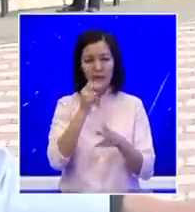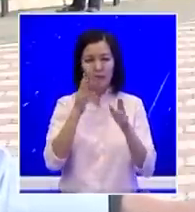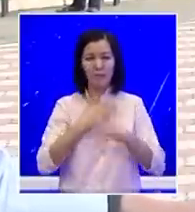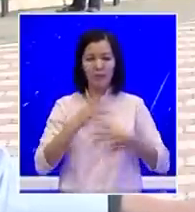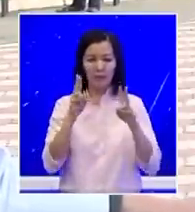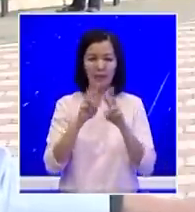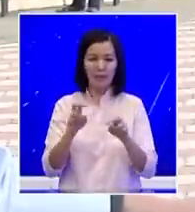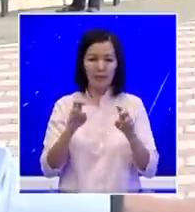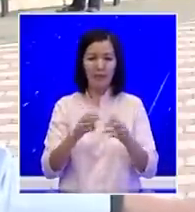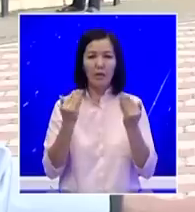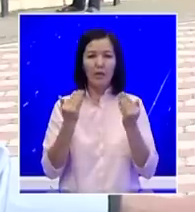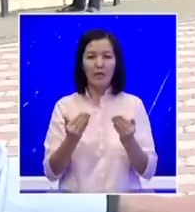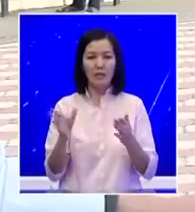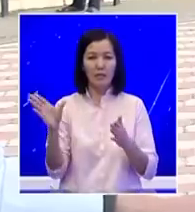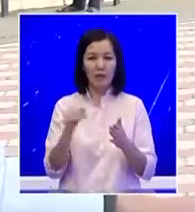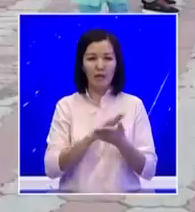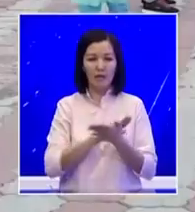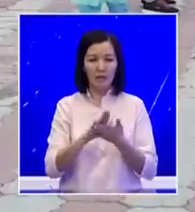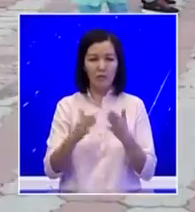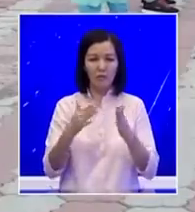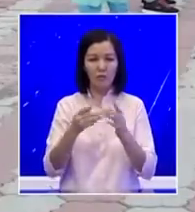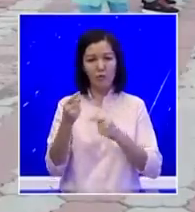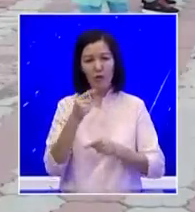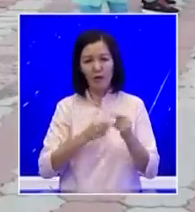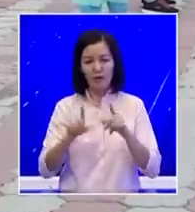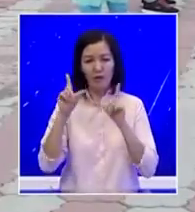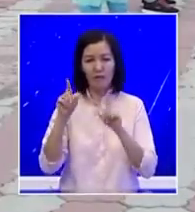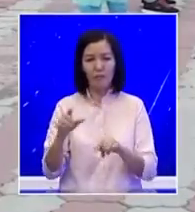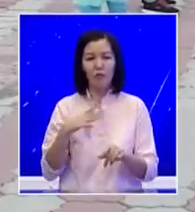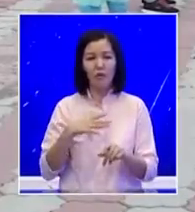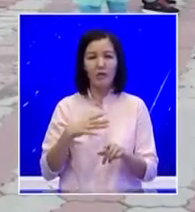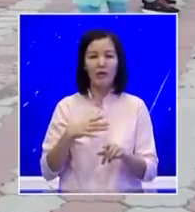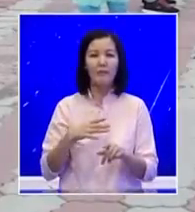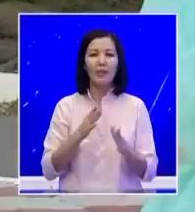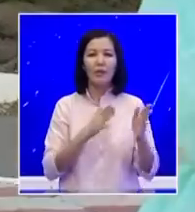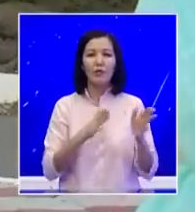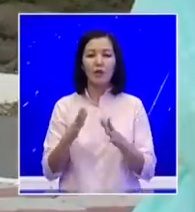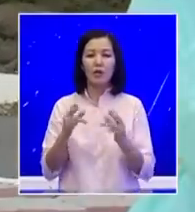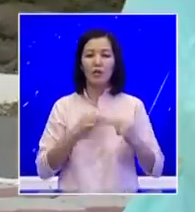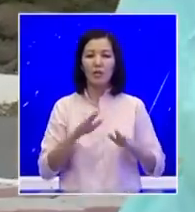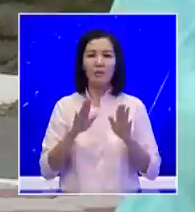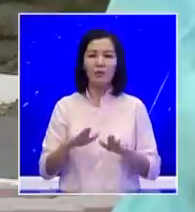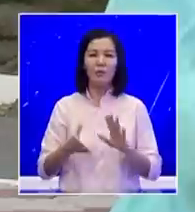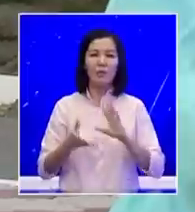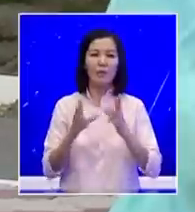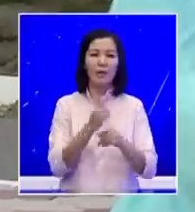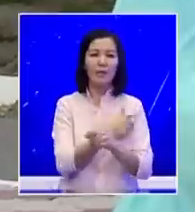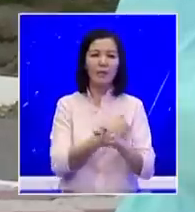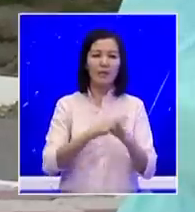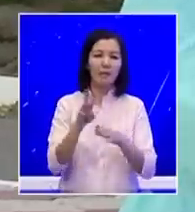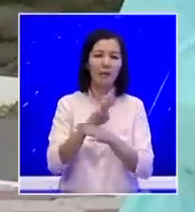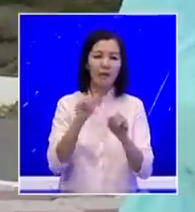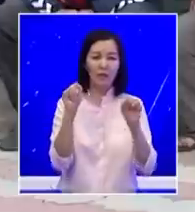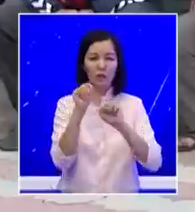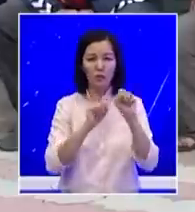тексеріп, спансионатқа алып келді. Облыс әкімі тапсырмасымен тұрақтаған демалыс орнында барлық санитарлық дезинфекциялық